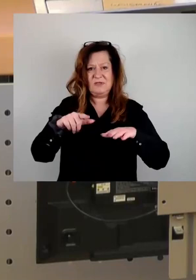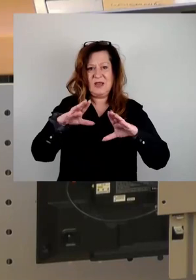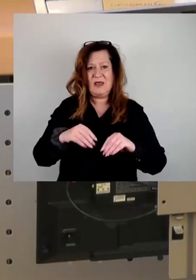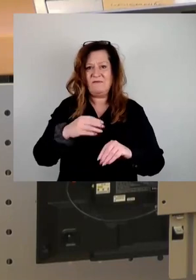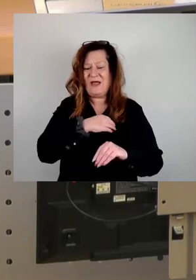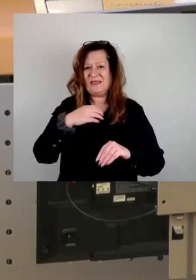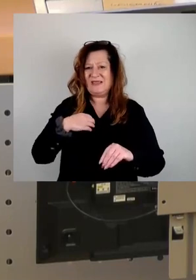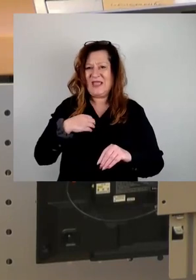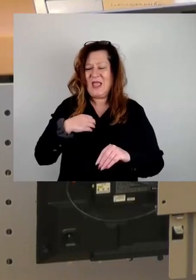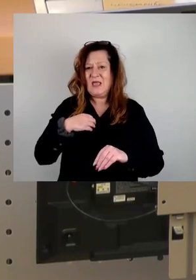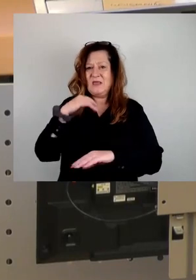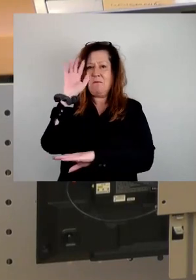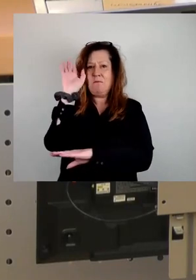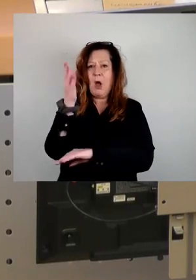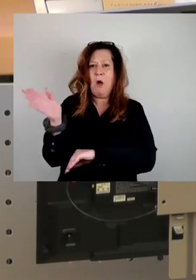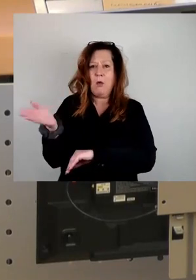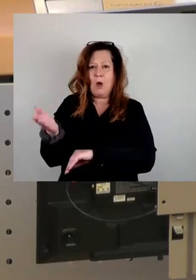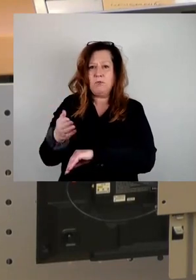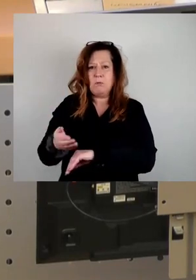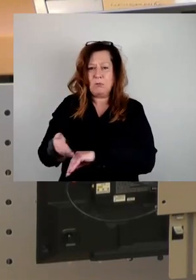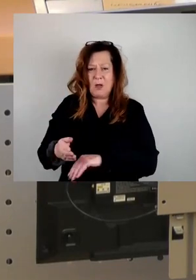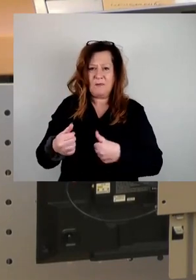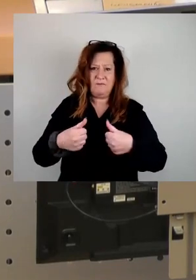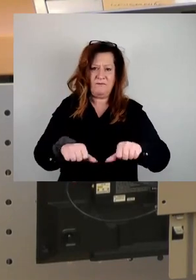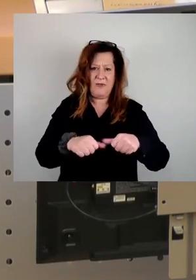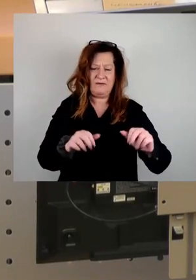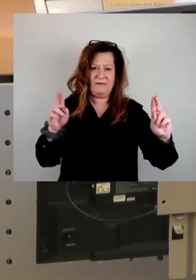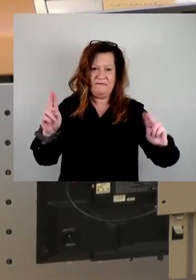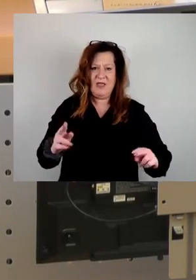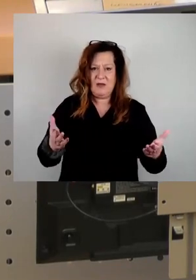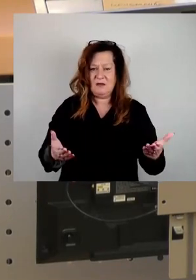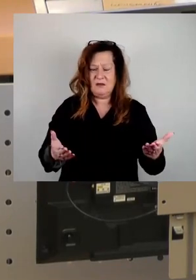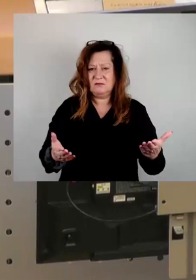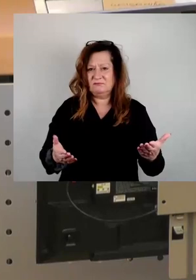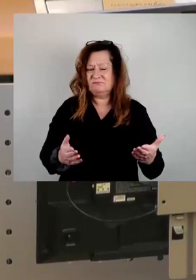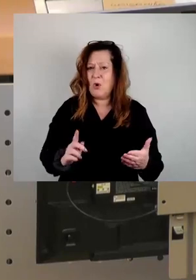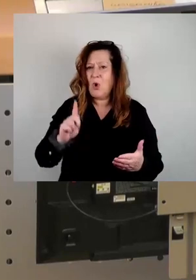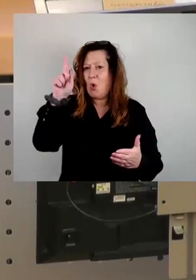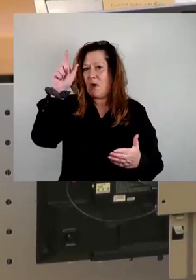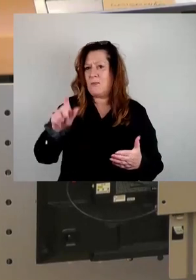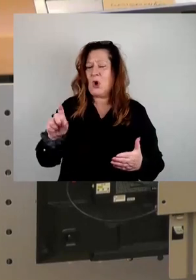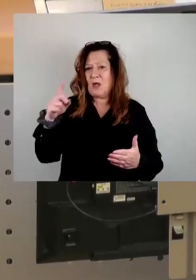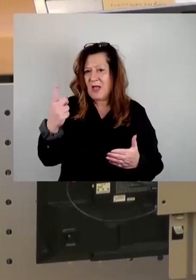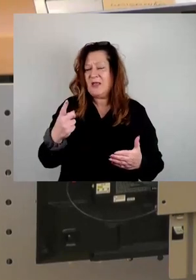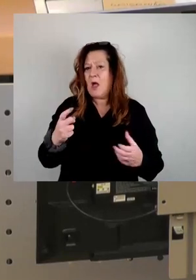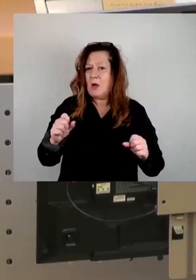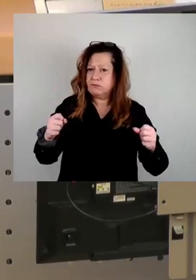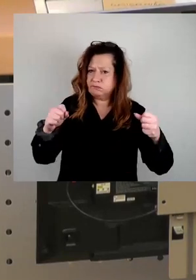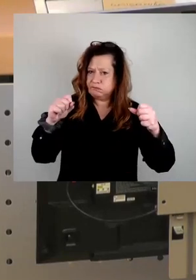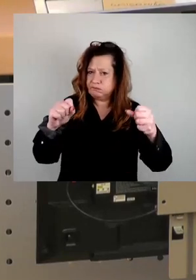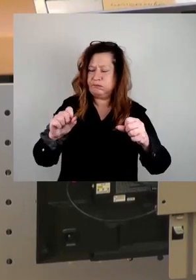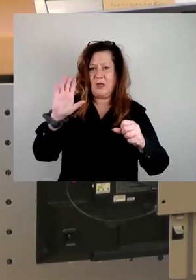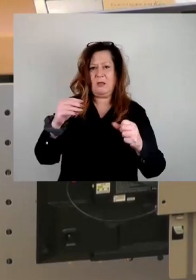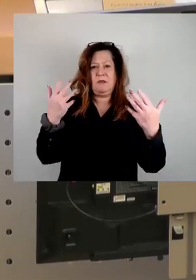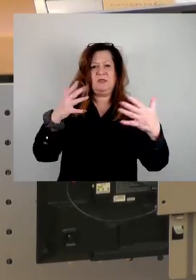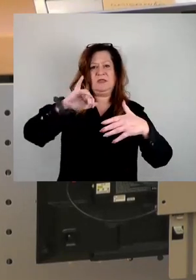gefällt, als gepflanzt wurden. Da muss sich unsere Umweltbürgermeisterin mächtig ins Zeug legen, damit wir auch in 10 Jahren noch zu den grünsten